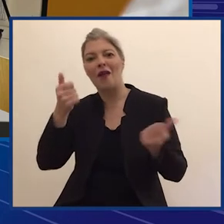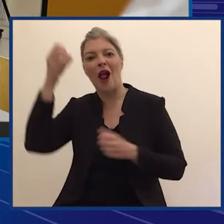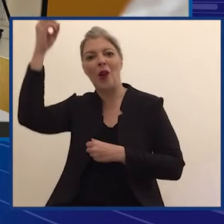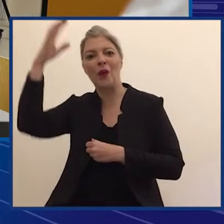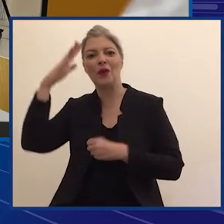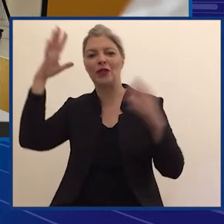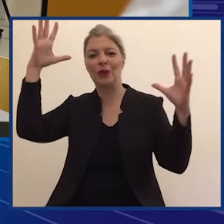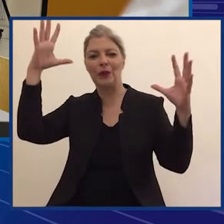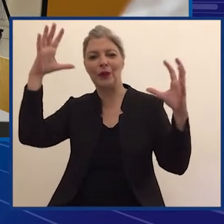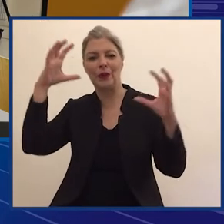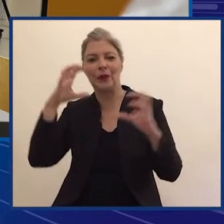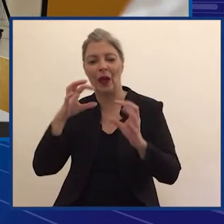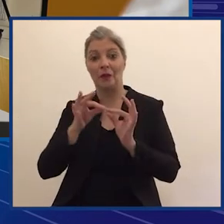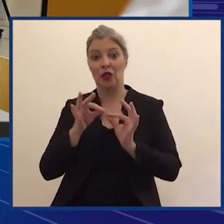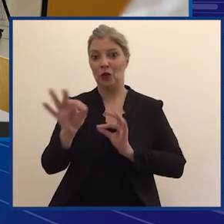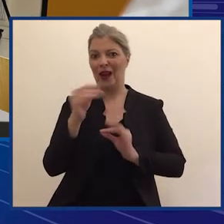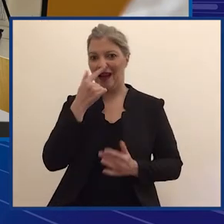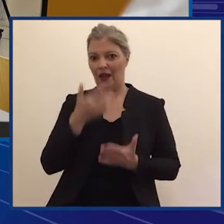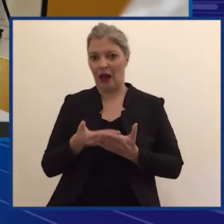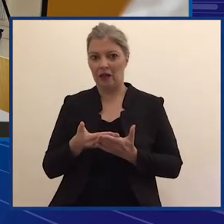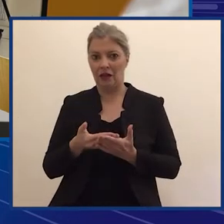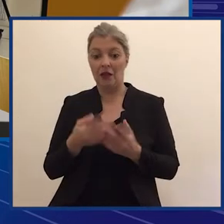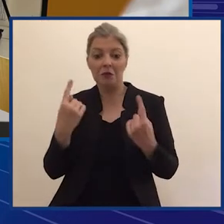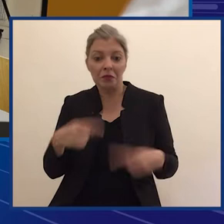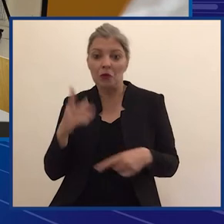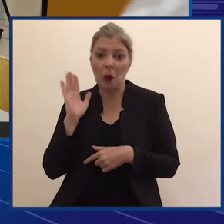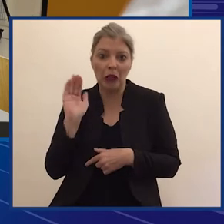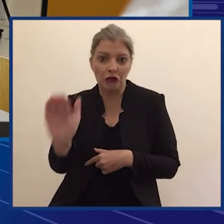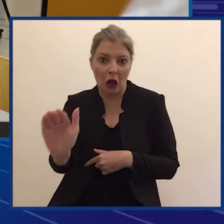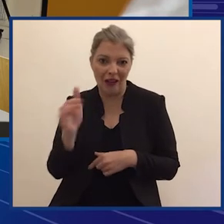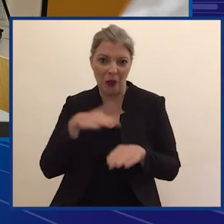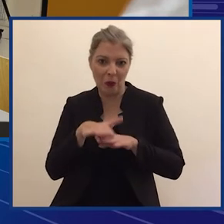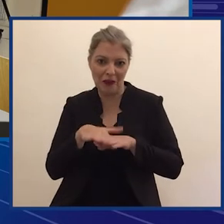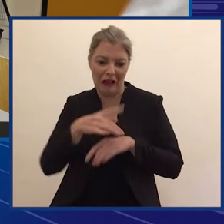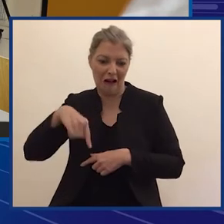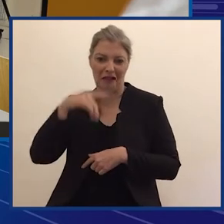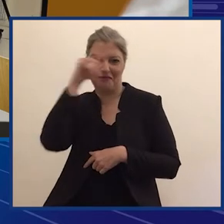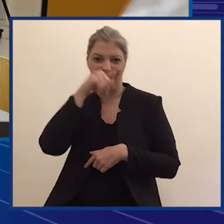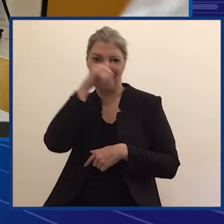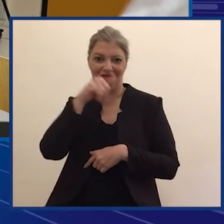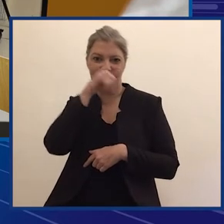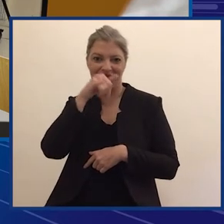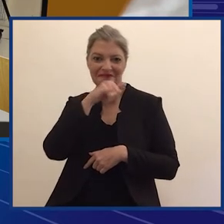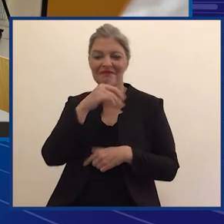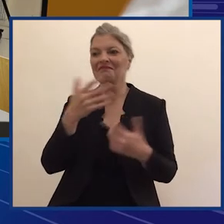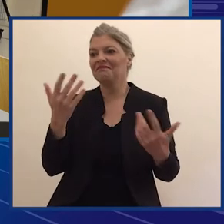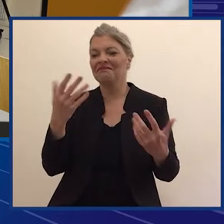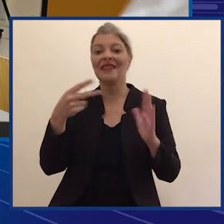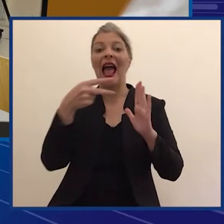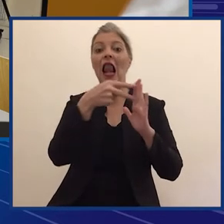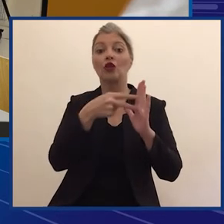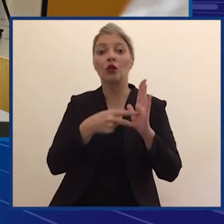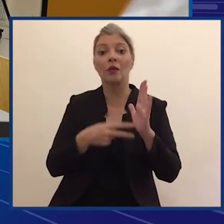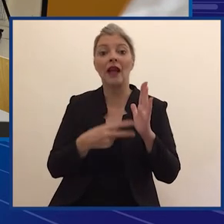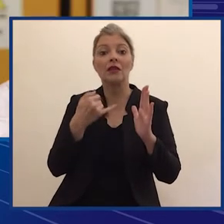quello che è Internet delle cose, ma grosso modo oggigiorno possiamo sperimentare Internet delle cose nella realtà quotidiana. Gli